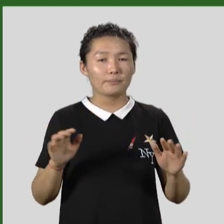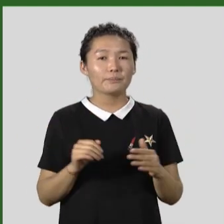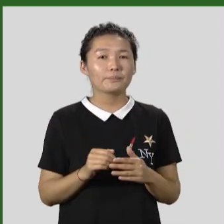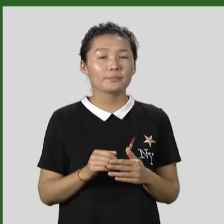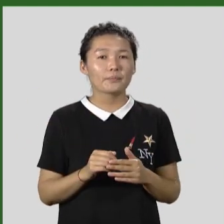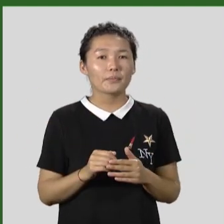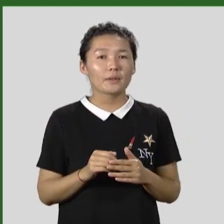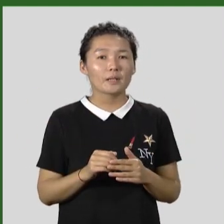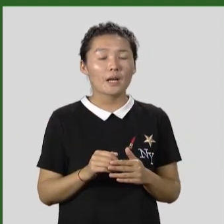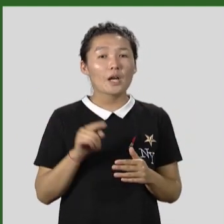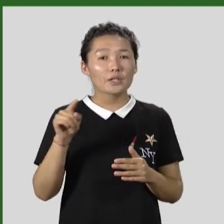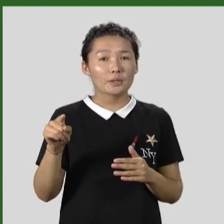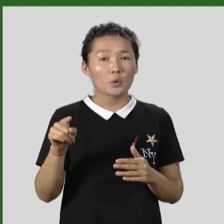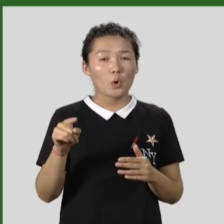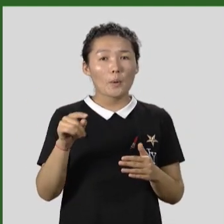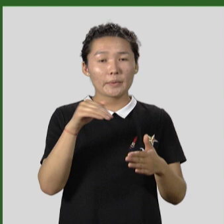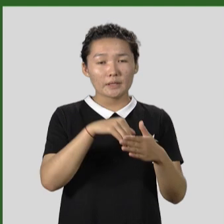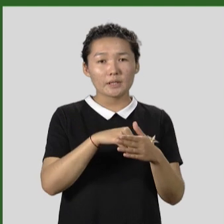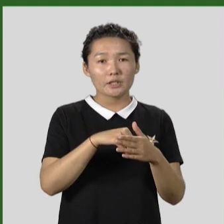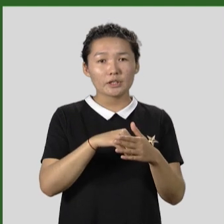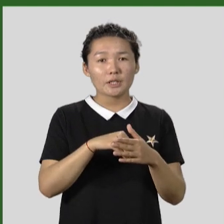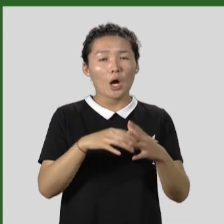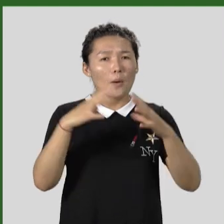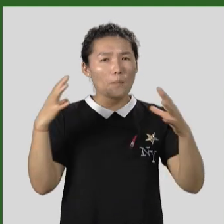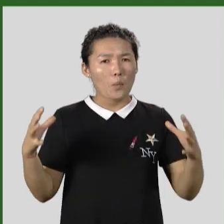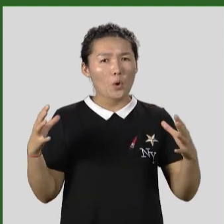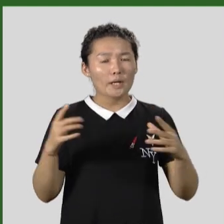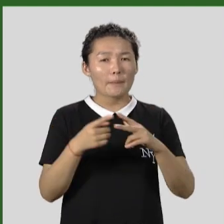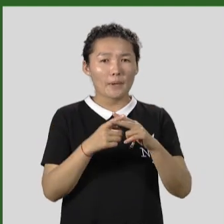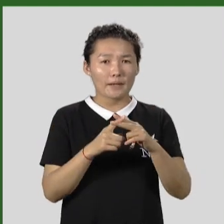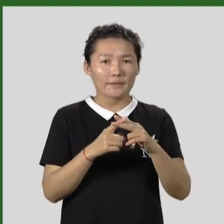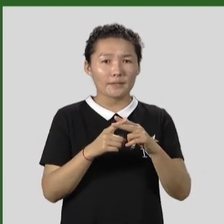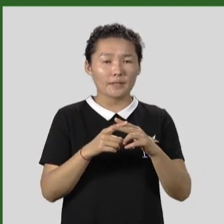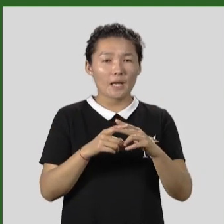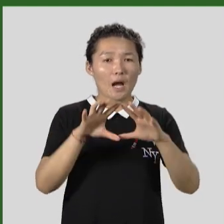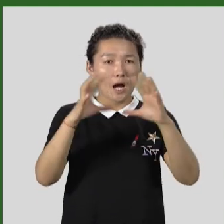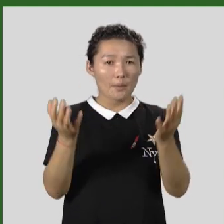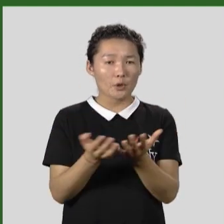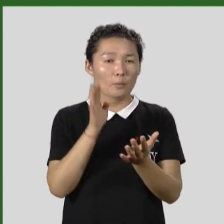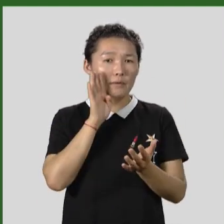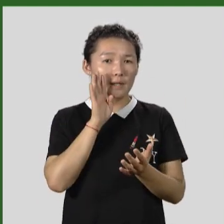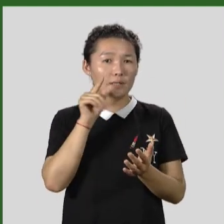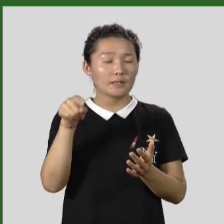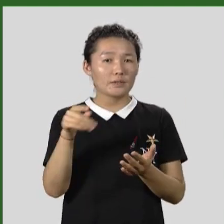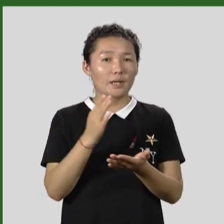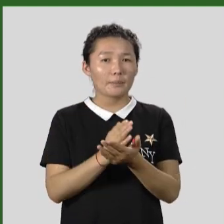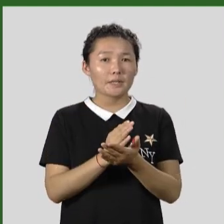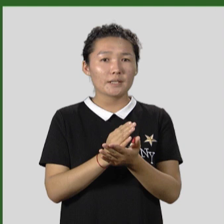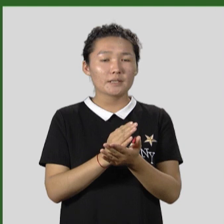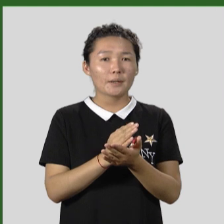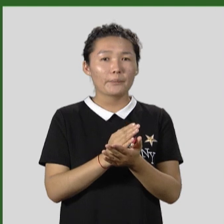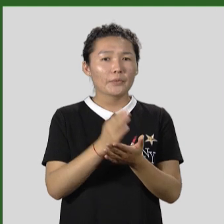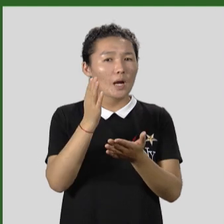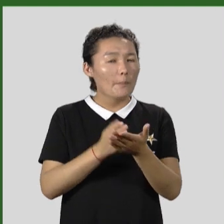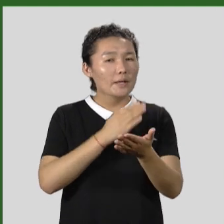океана и более половины объема воды. Здесь находятся максимальные глубины.